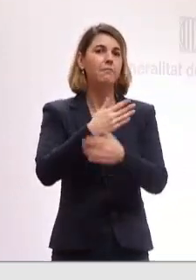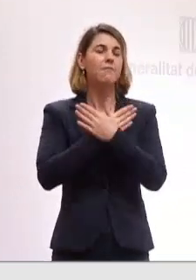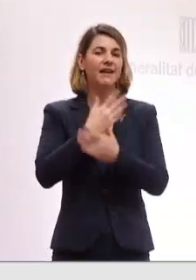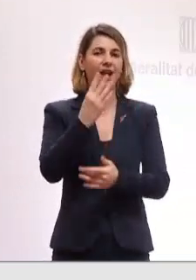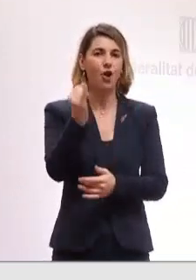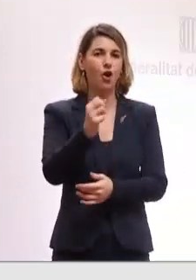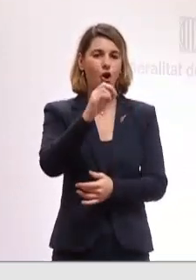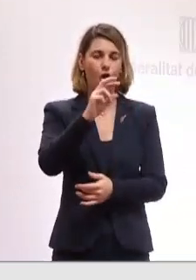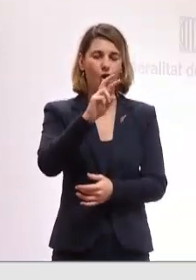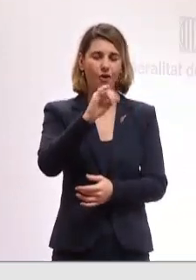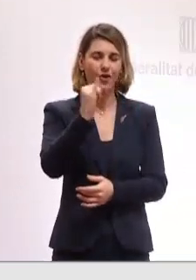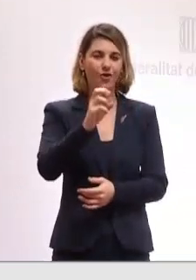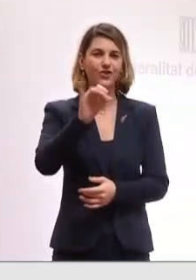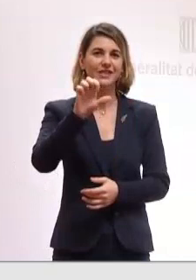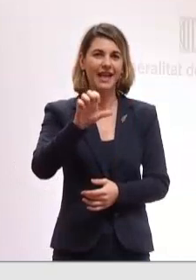José Osuna y Cerezo.